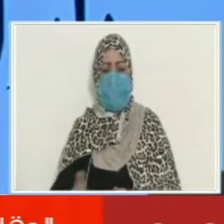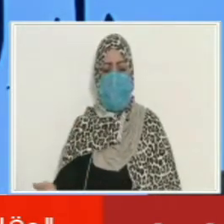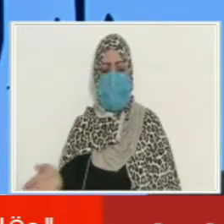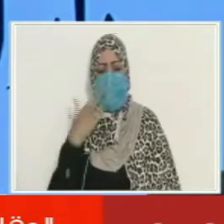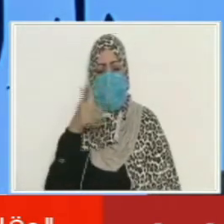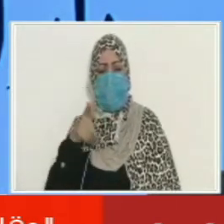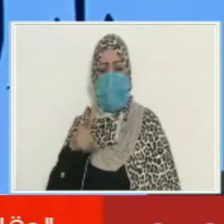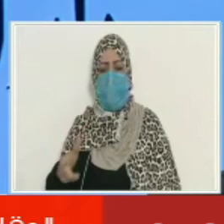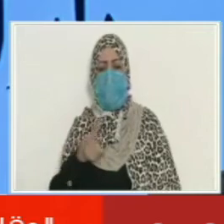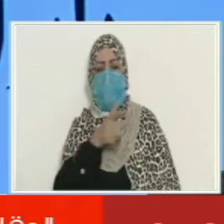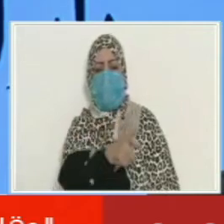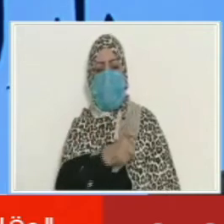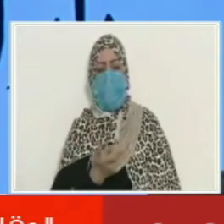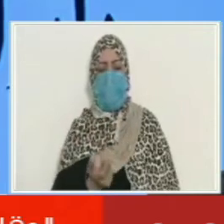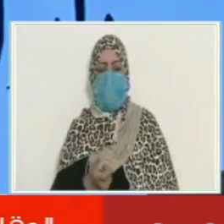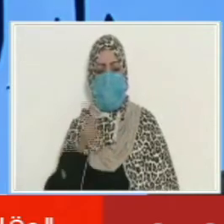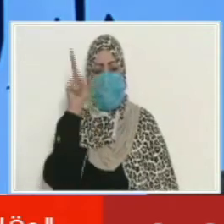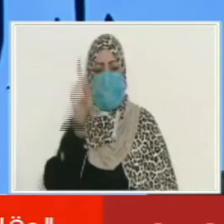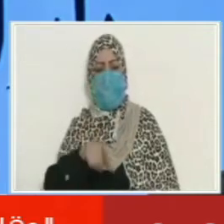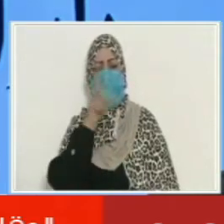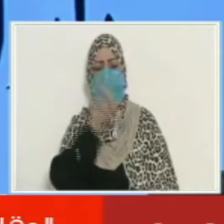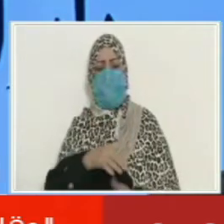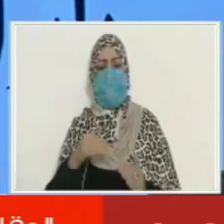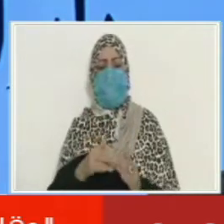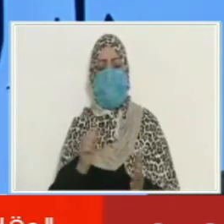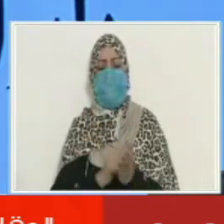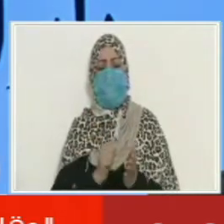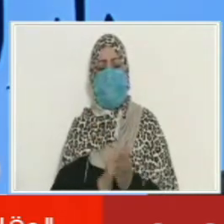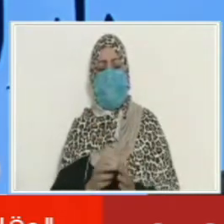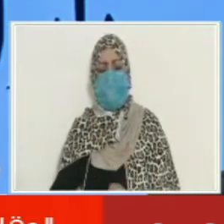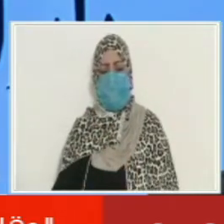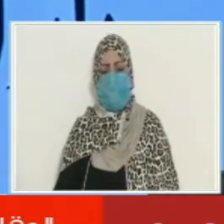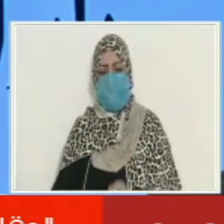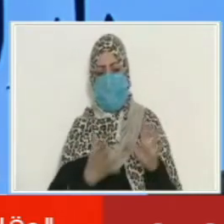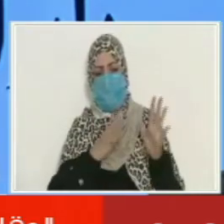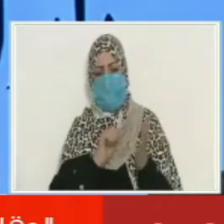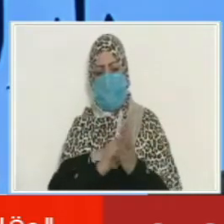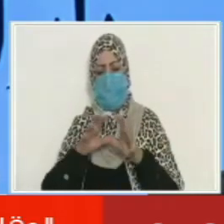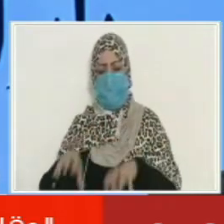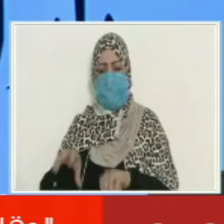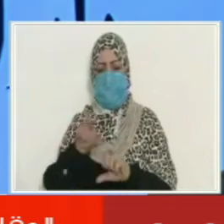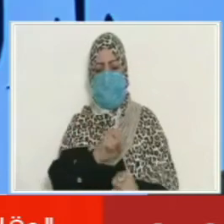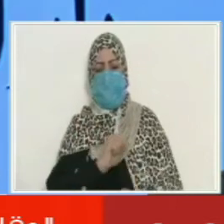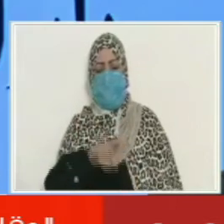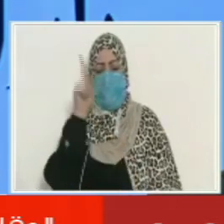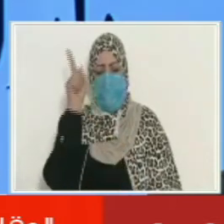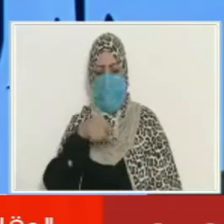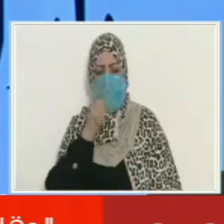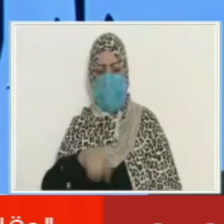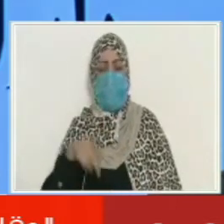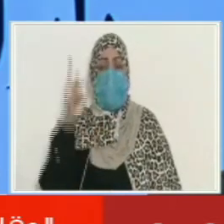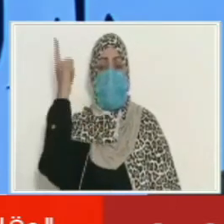جريمة لا شك كبيرة، وفاعلها آثم ظالم جائر لا شبهة له ولا حق